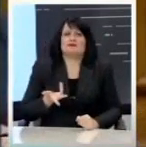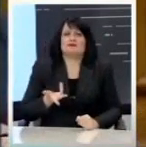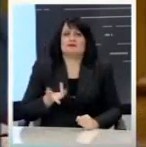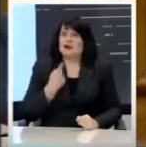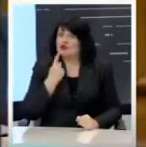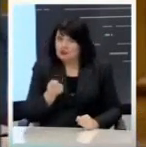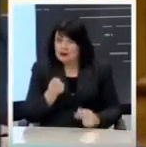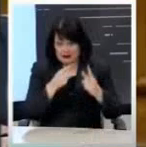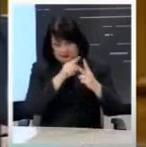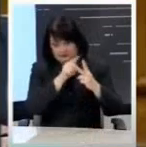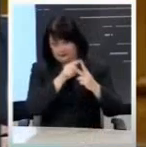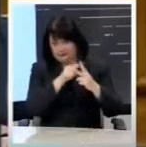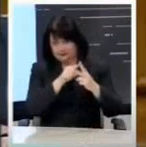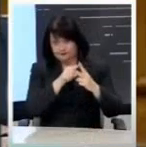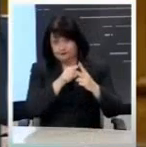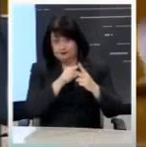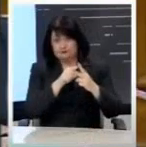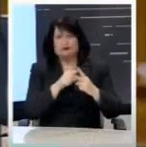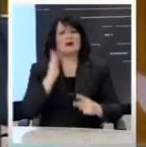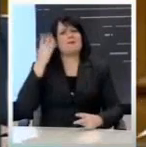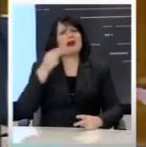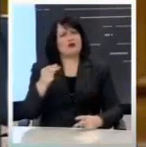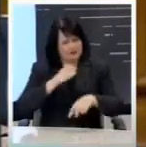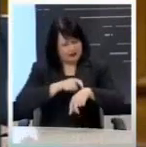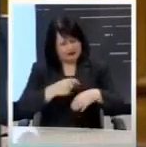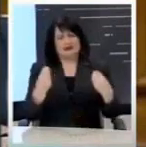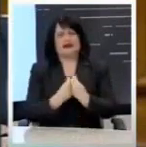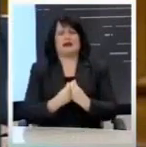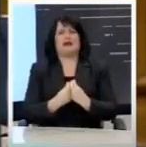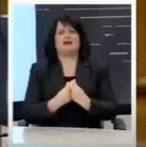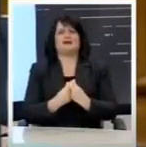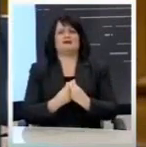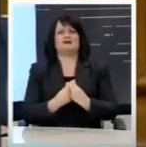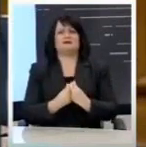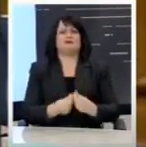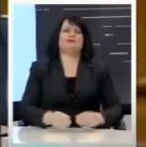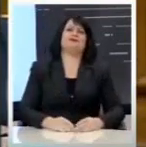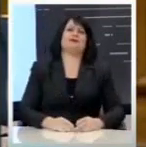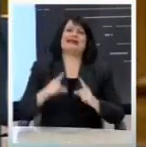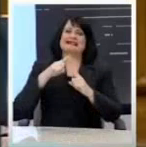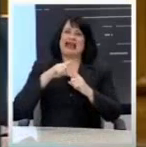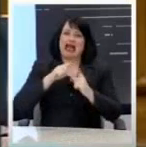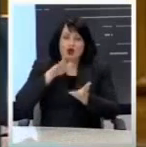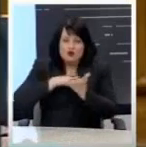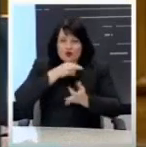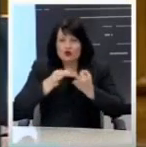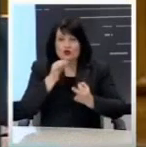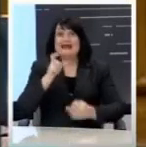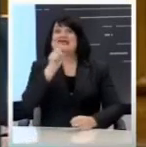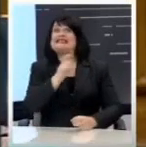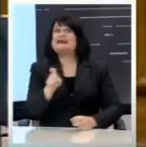και το θέμα, παλιό βέβαια, αλλά επίκαιρο μετά την κατάθεση της κυρίας Τσακάλου, για τα δώρα της